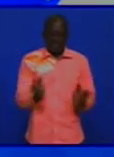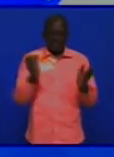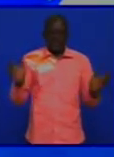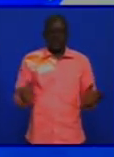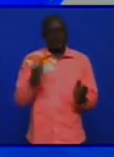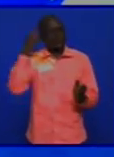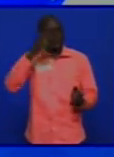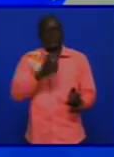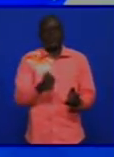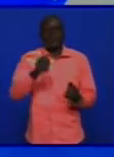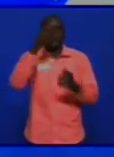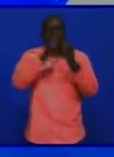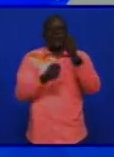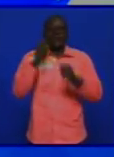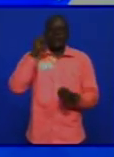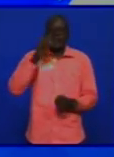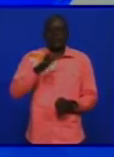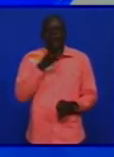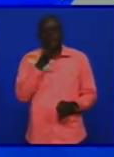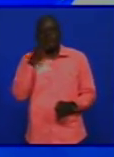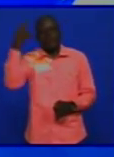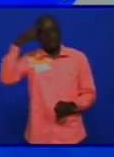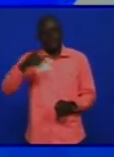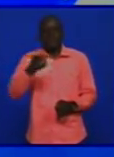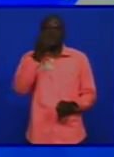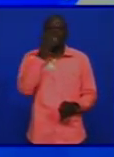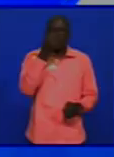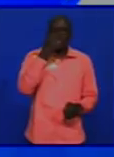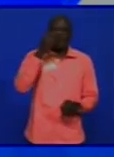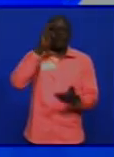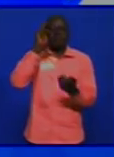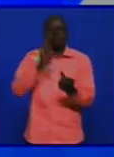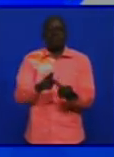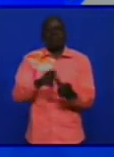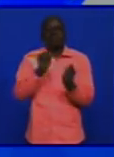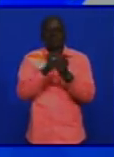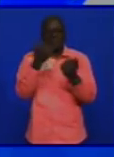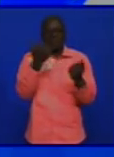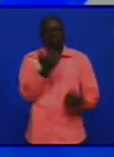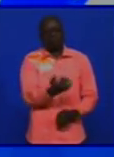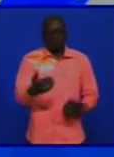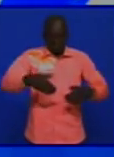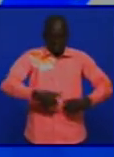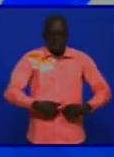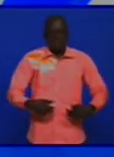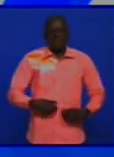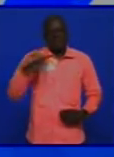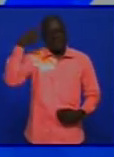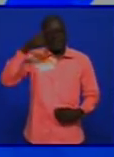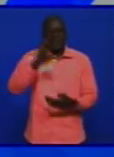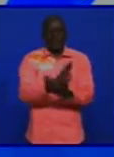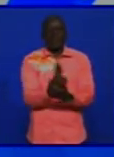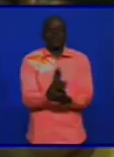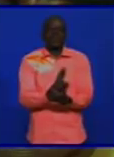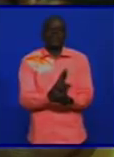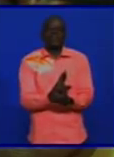en fournissant des informations sur l'alimentation appropriée des jeunes enfants. Le reportage est signé Konsoun Koulibaly et Moumouni